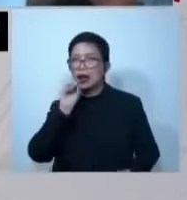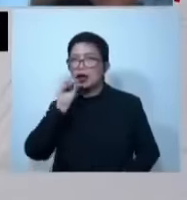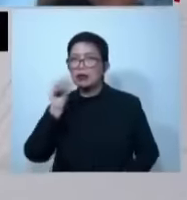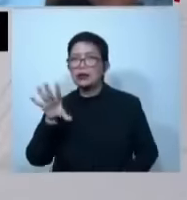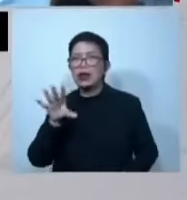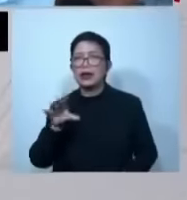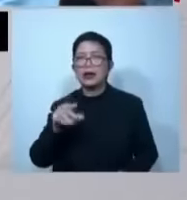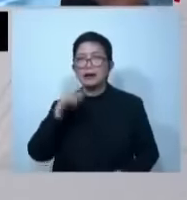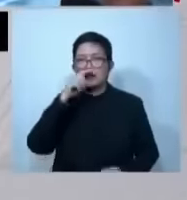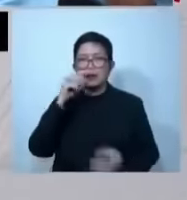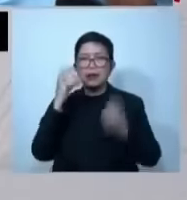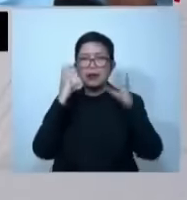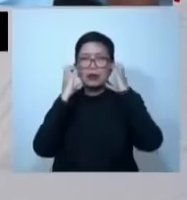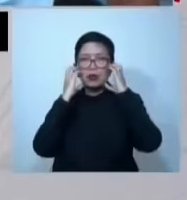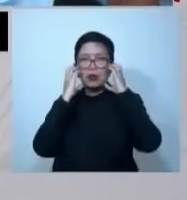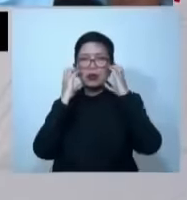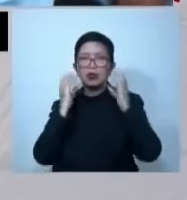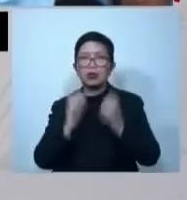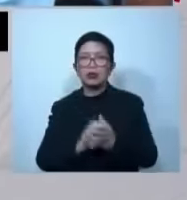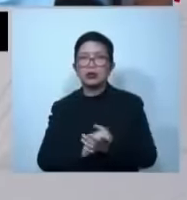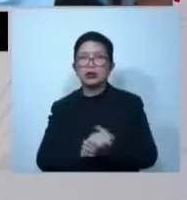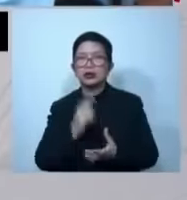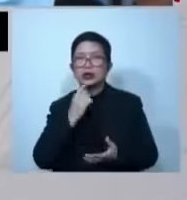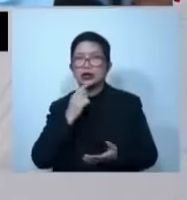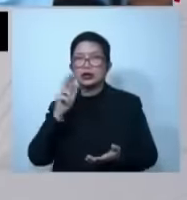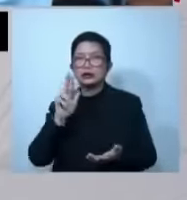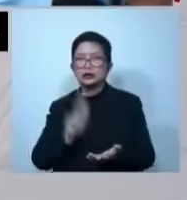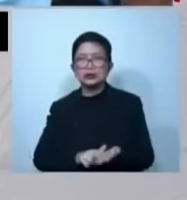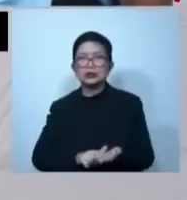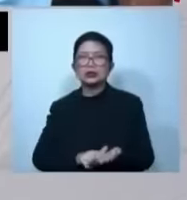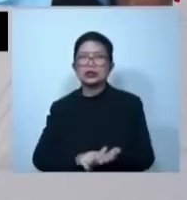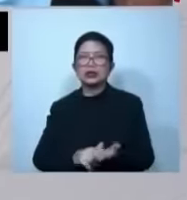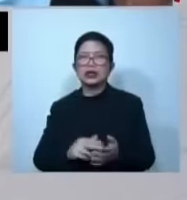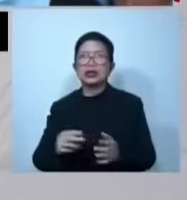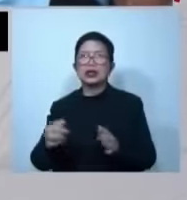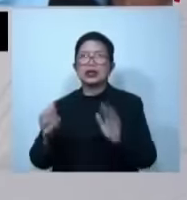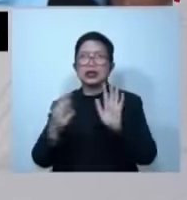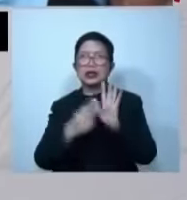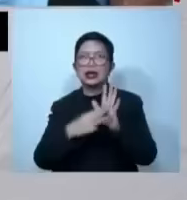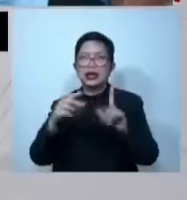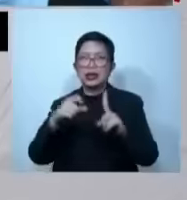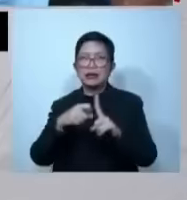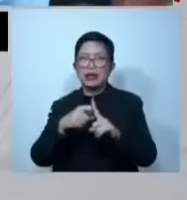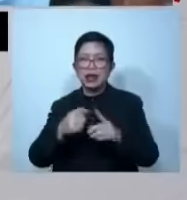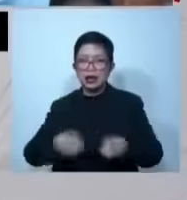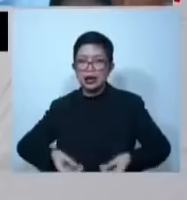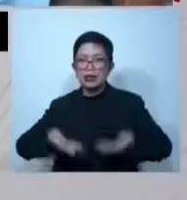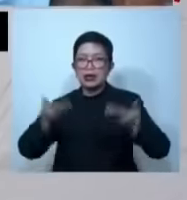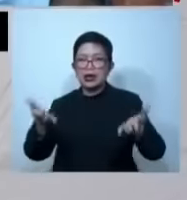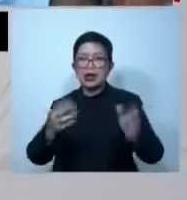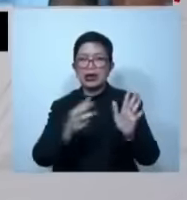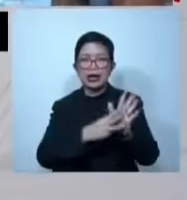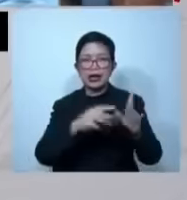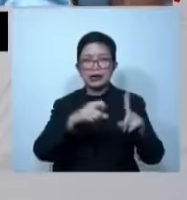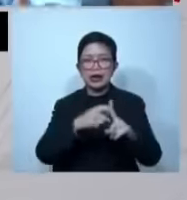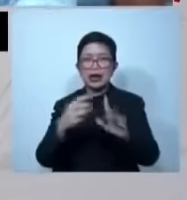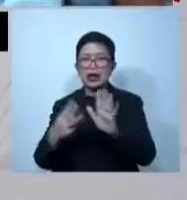Prabowo terhadap putusan MK yang melahirkan MK-MK itu? Itu aja.